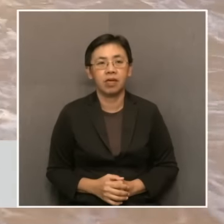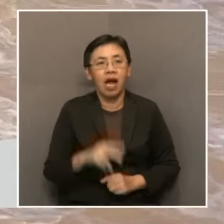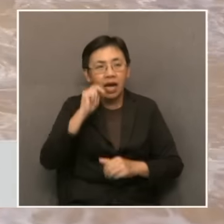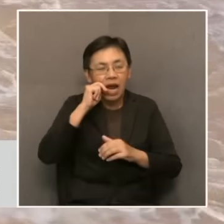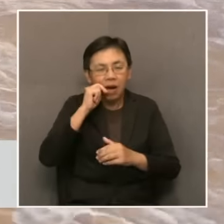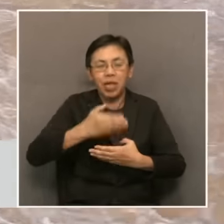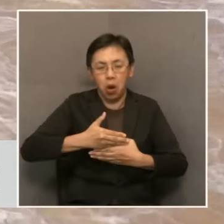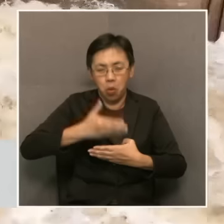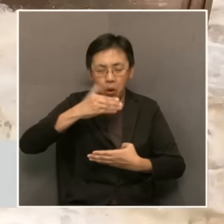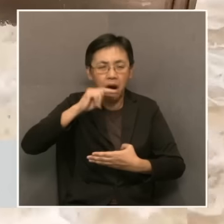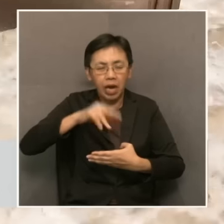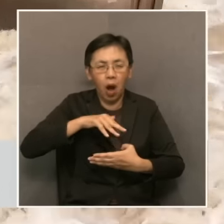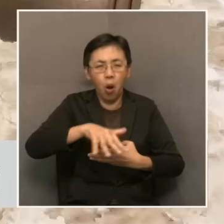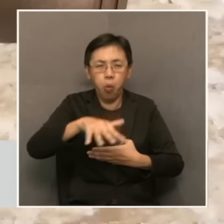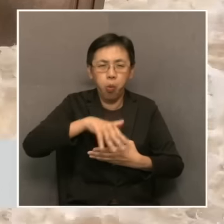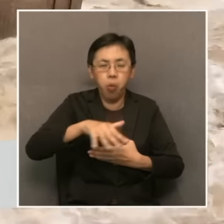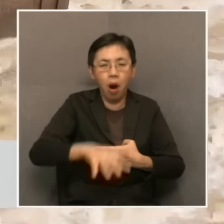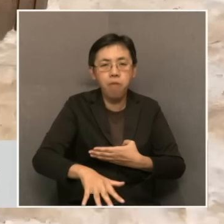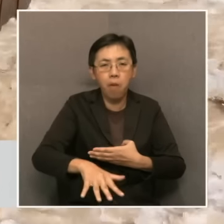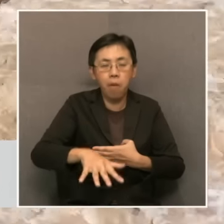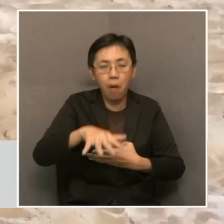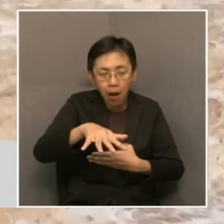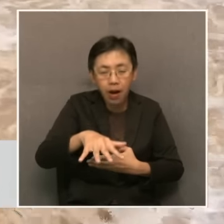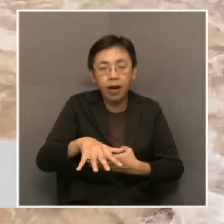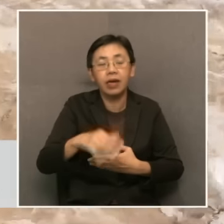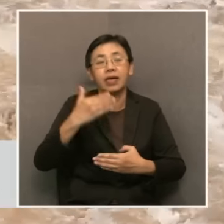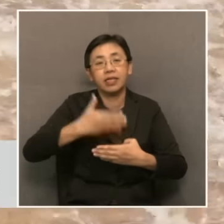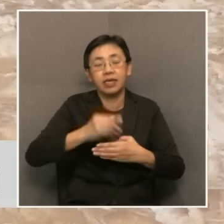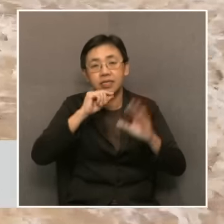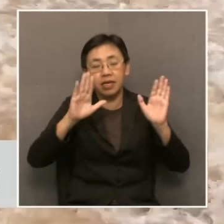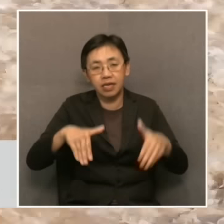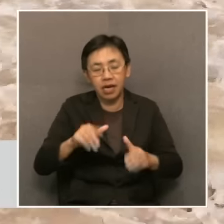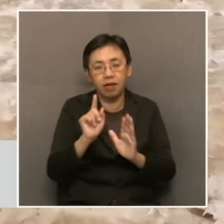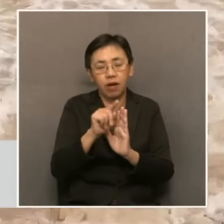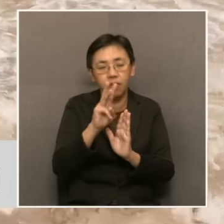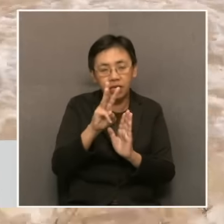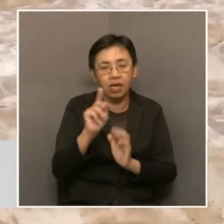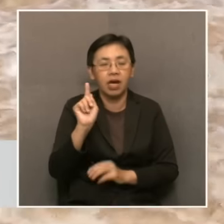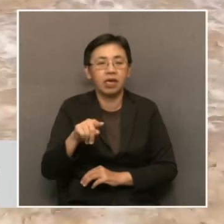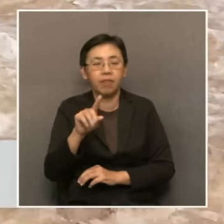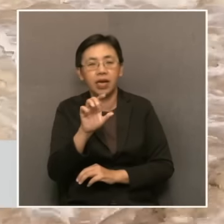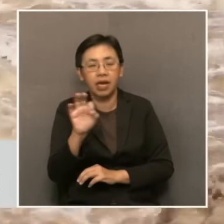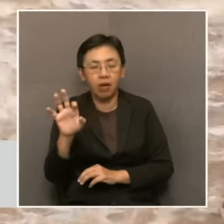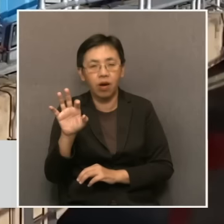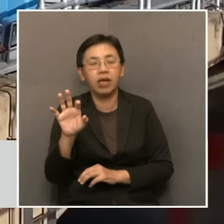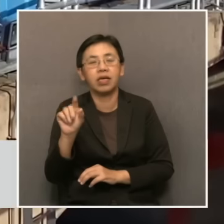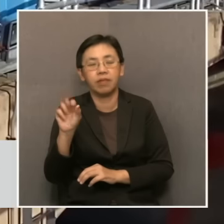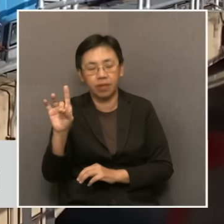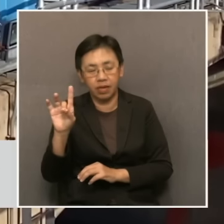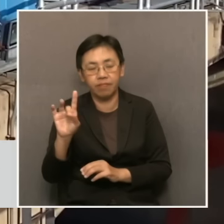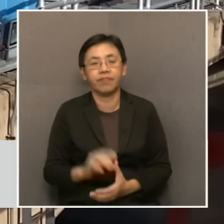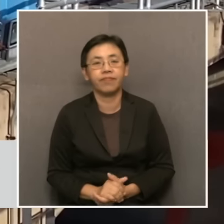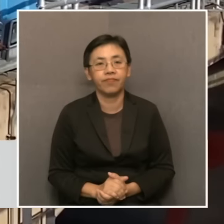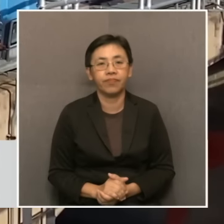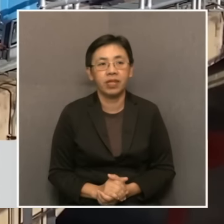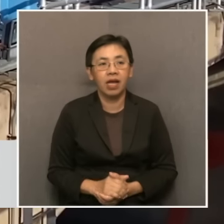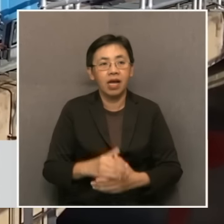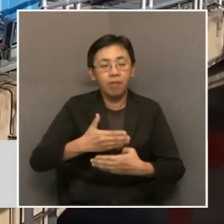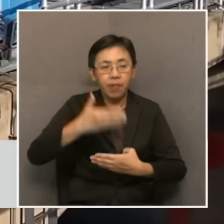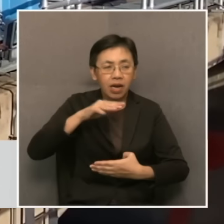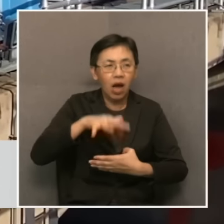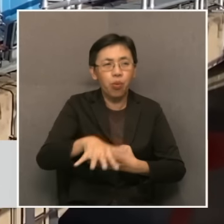พิ่มขึ้นโดยเขื่อนเจ้าพระยาจังหวัดชัยนาทระบายน้ำ 1,498 ลูกบาศก์เมตรต่อวินาทีส่งผลให้